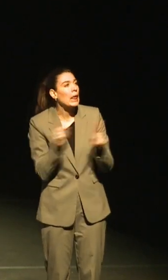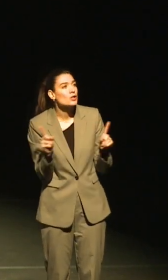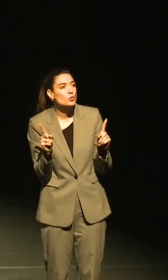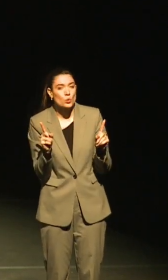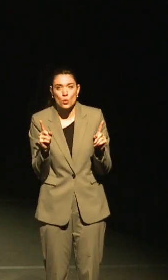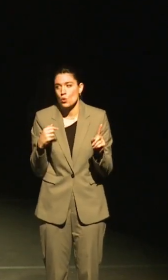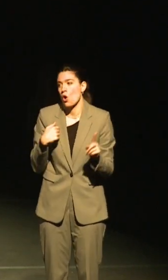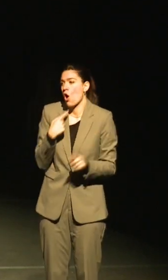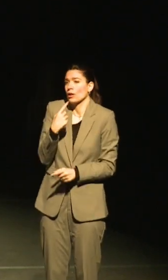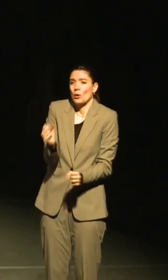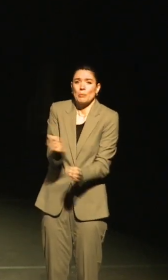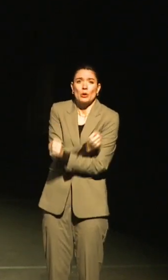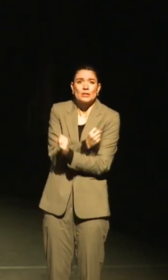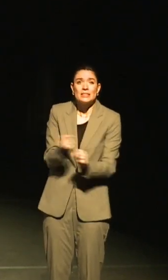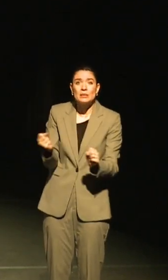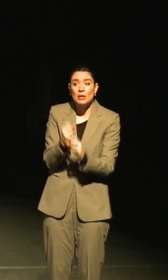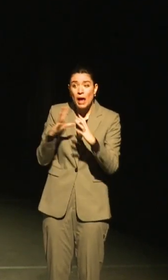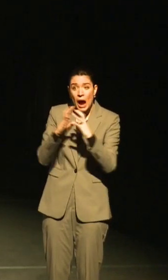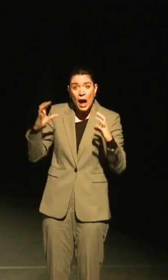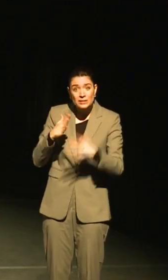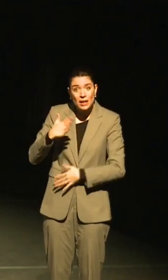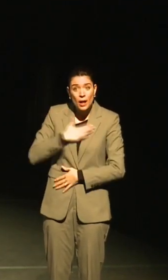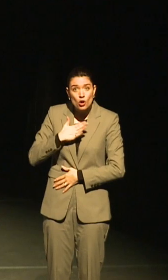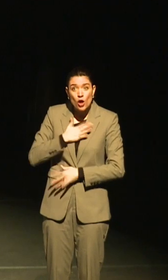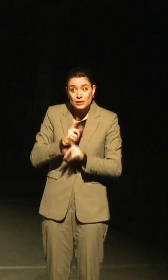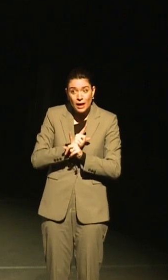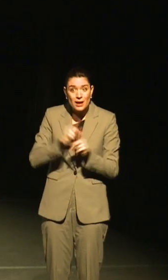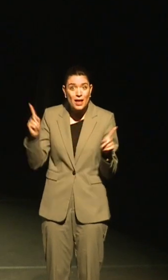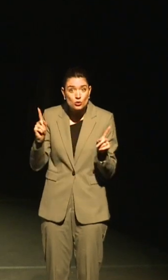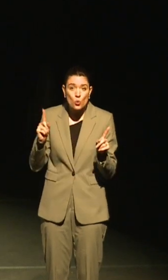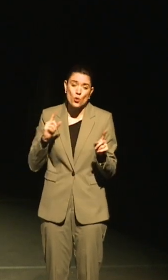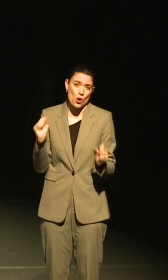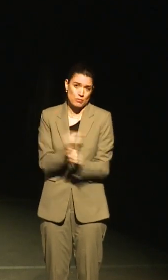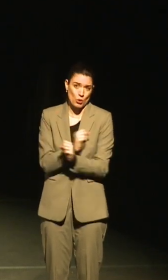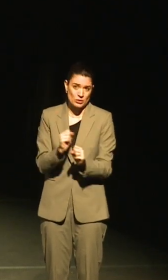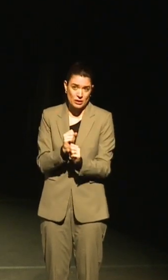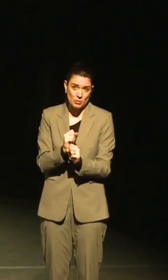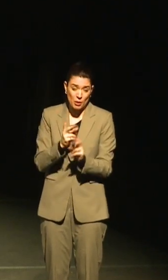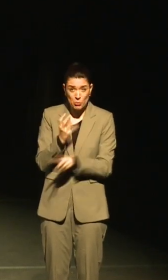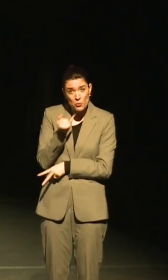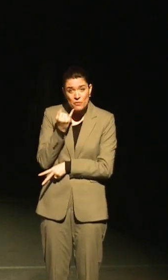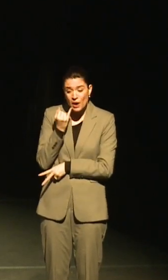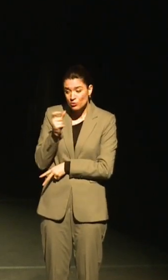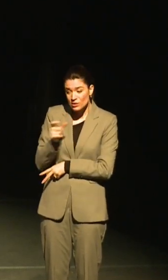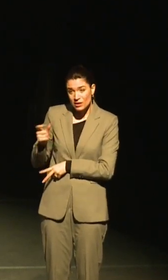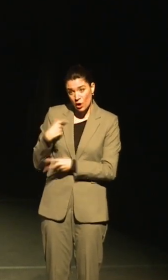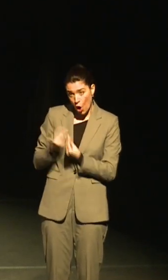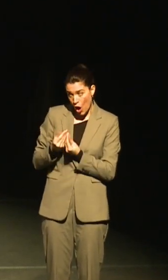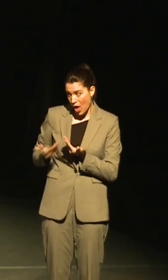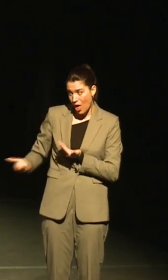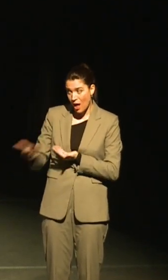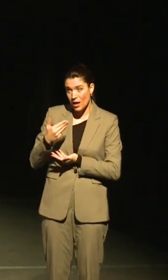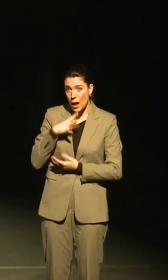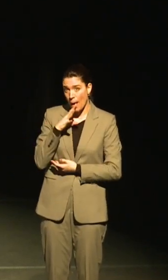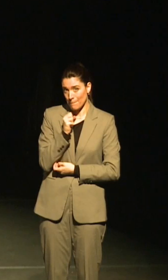impossibile Cioè non è non è possibile nessuno si manifesta perché evidentemente nessuno si sente libero a suo